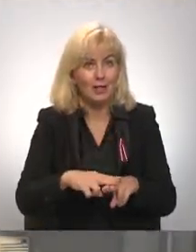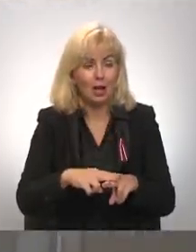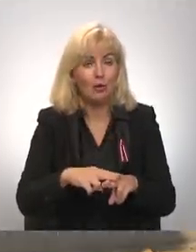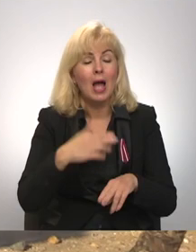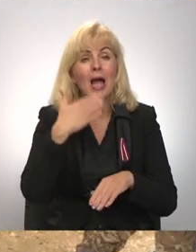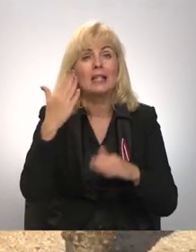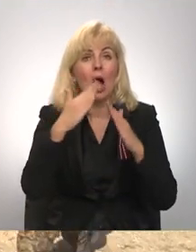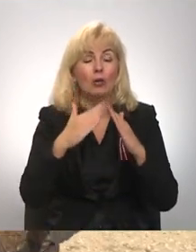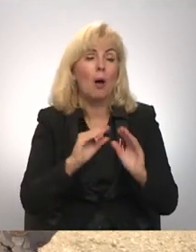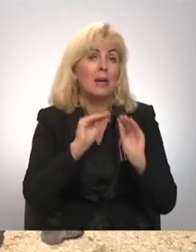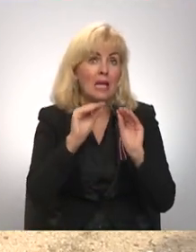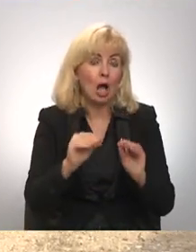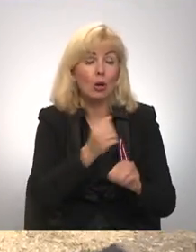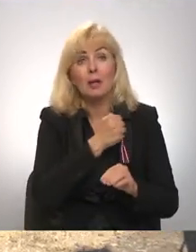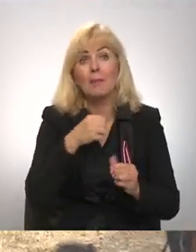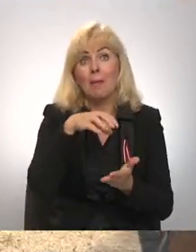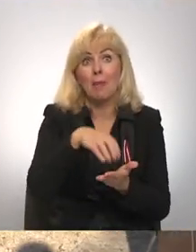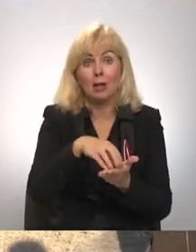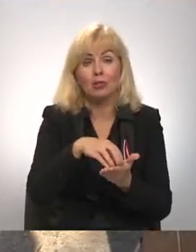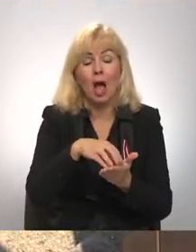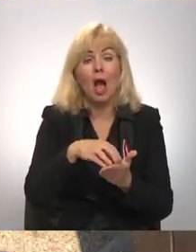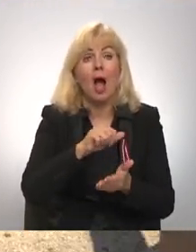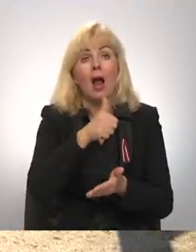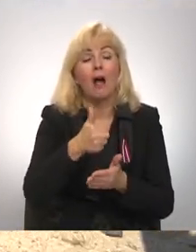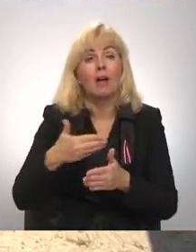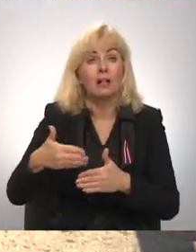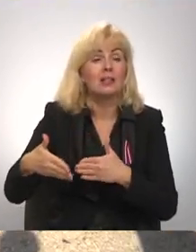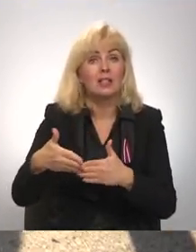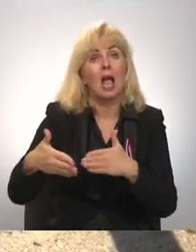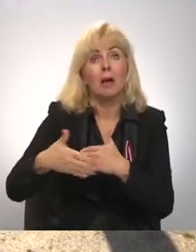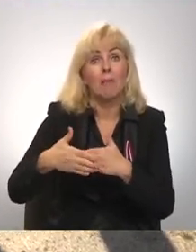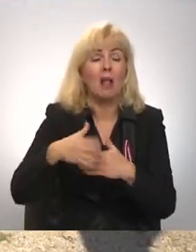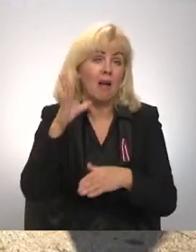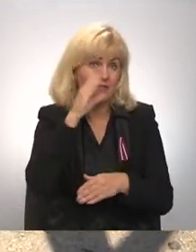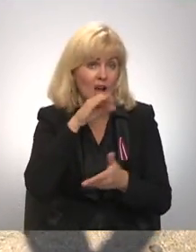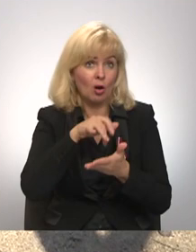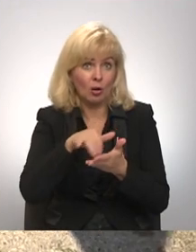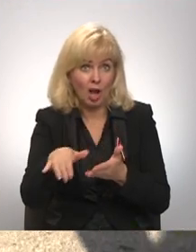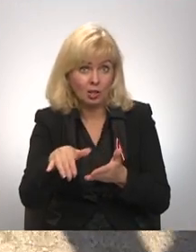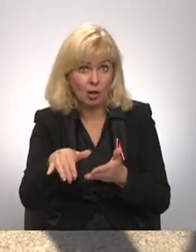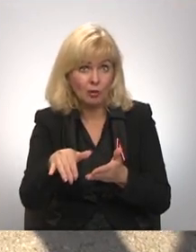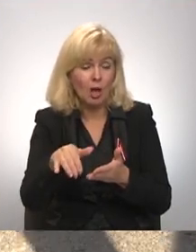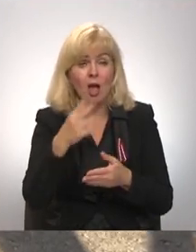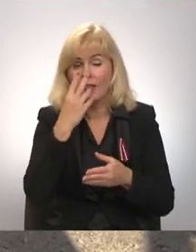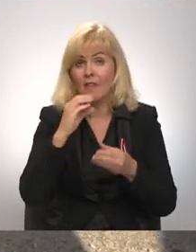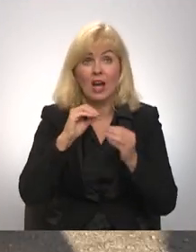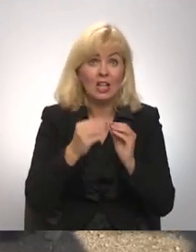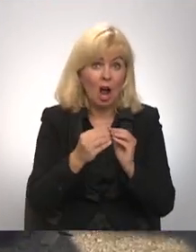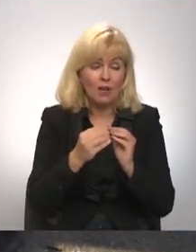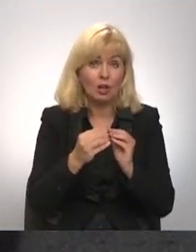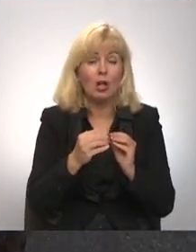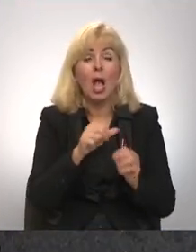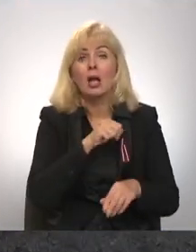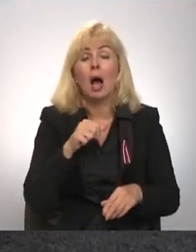kas ierīkots militārās bāzes galvenā ceļa malā. Viegli sasniedzams un tajā pašā laikā neuzkrītošs, kā paši